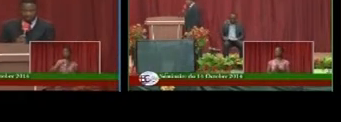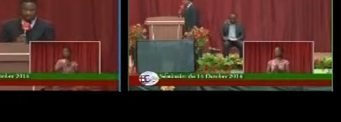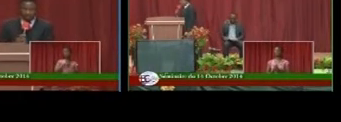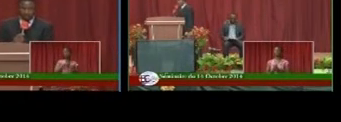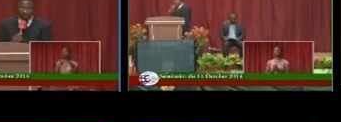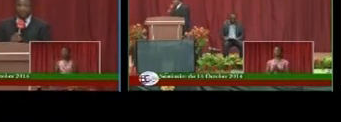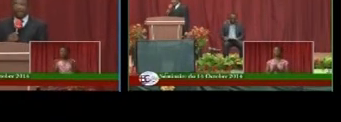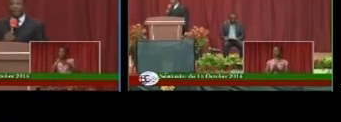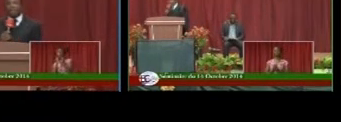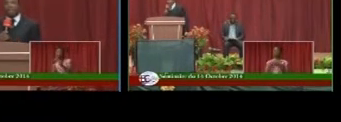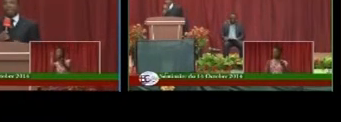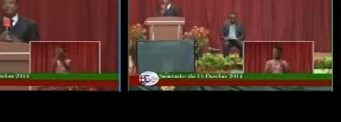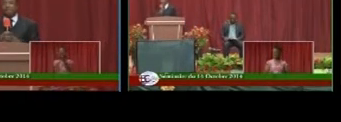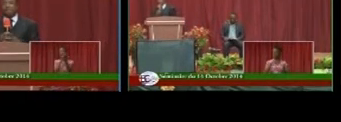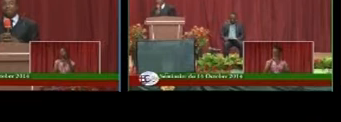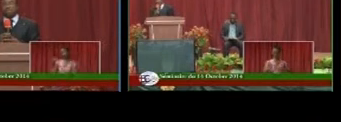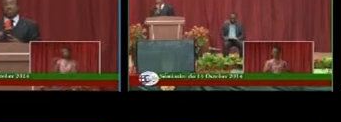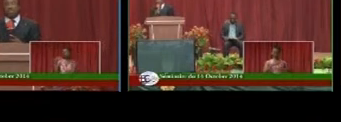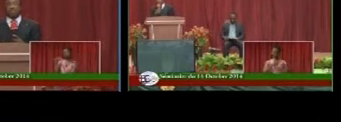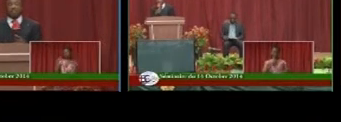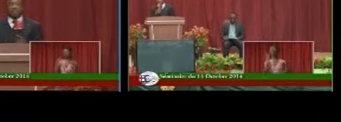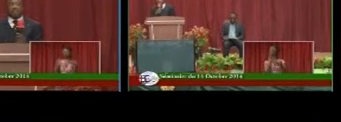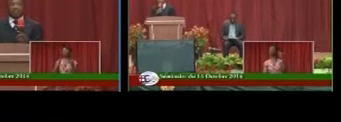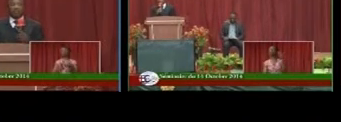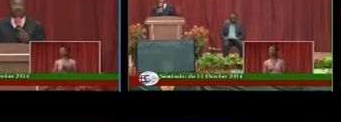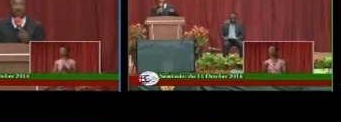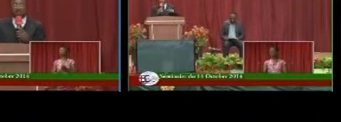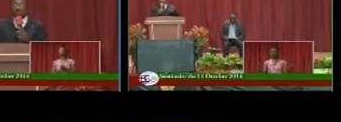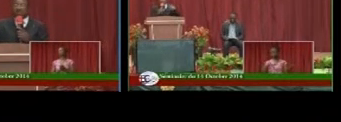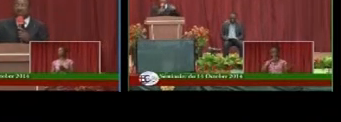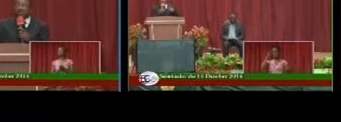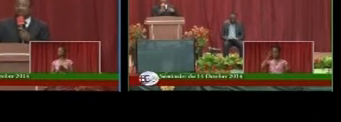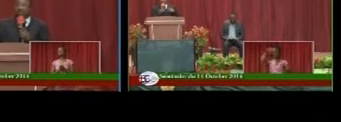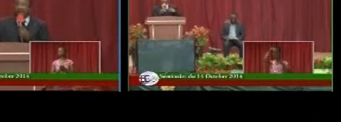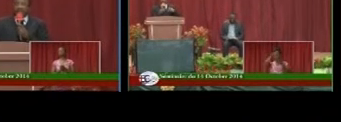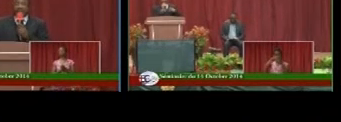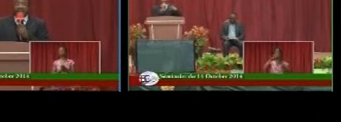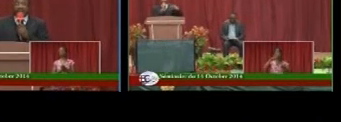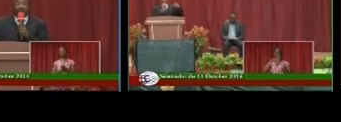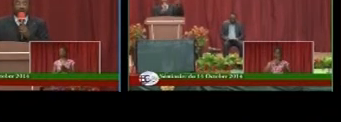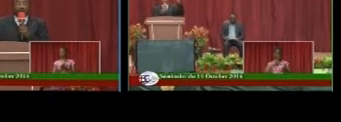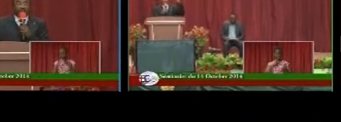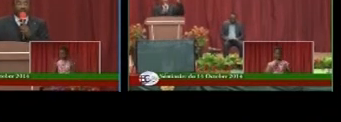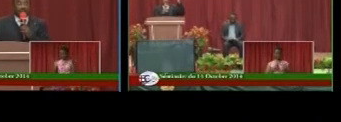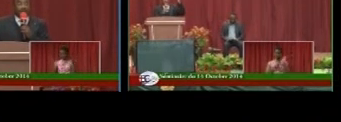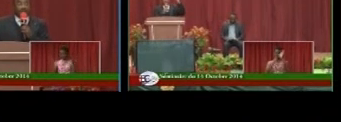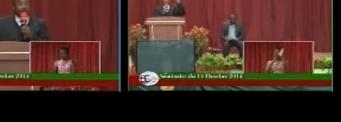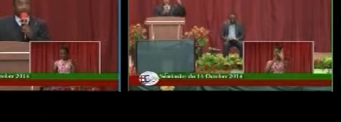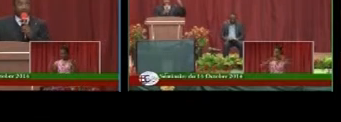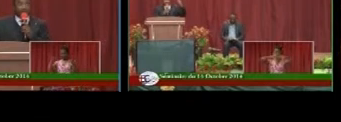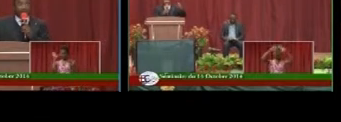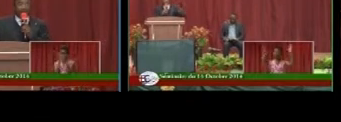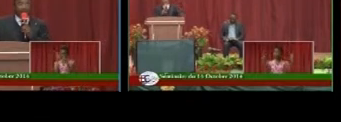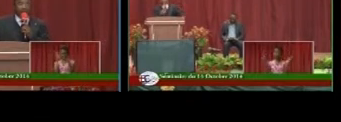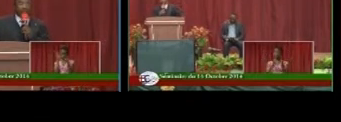Et enseignez-leur à observer tout ce que je vous ai prescrit. Et voici, je suis avec